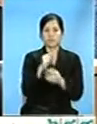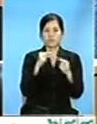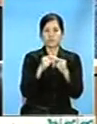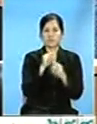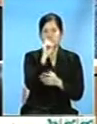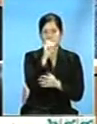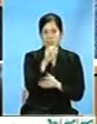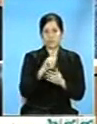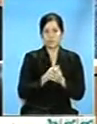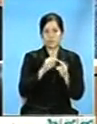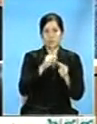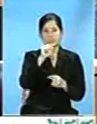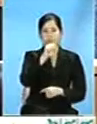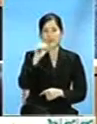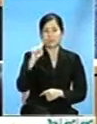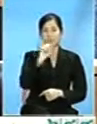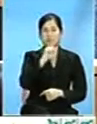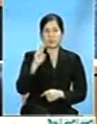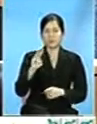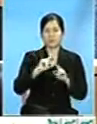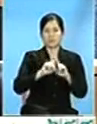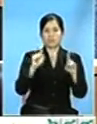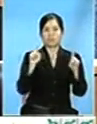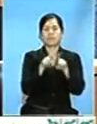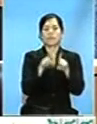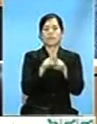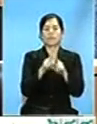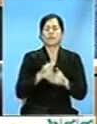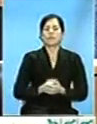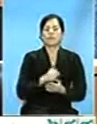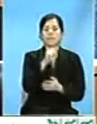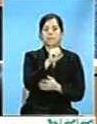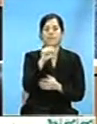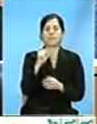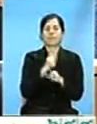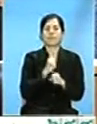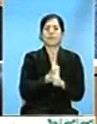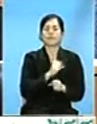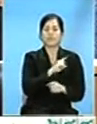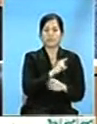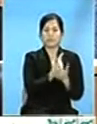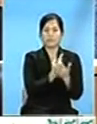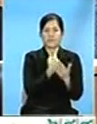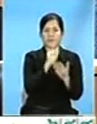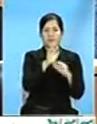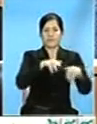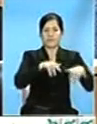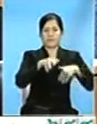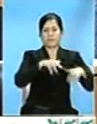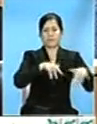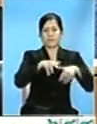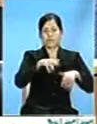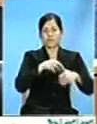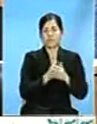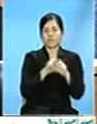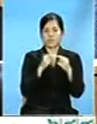ส.และส.ว.ที่ต่างกันส.ส.นั้นต้องทำหน้าที่เป็นตัวแทนของพี่น้องประชาชนเพราะฉะนั้นมาจาก